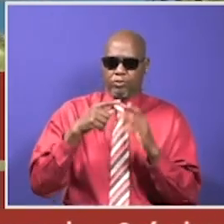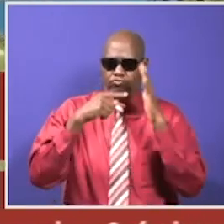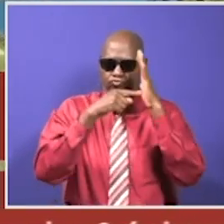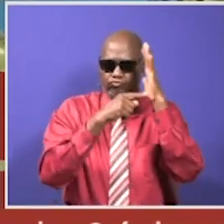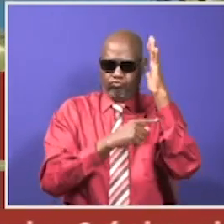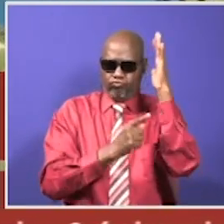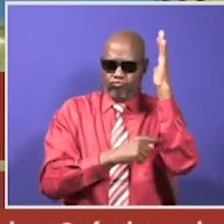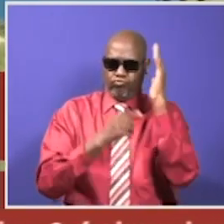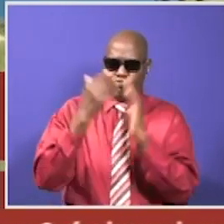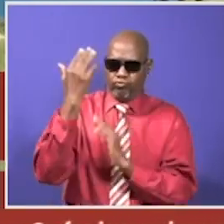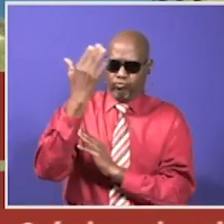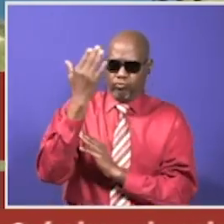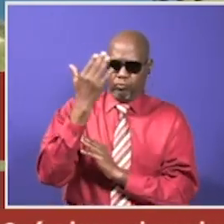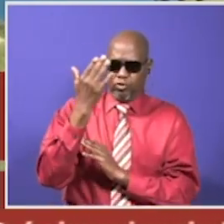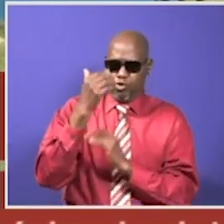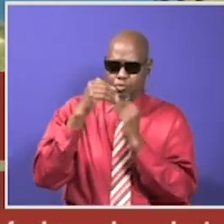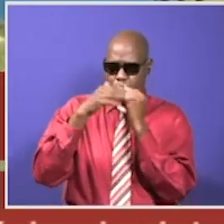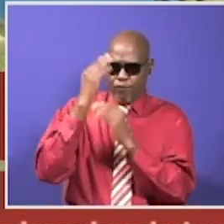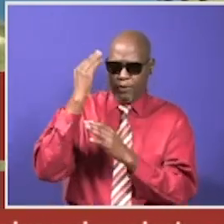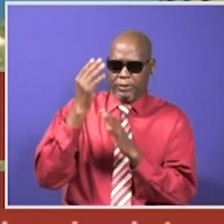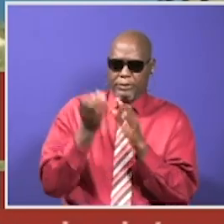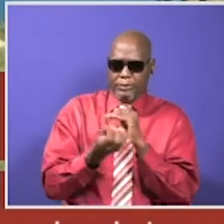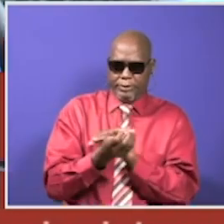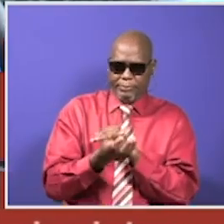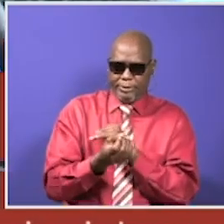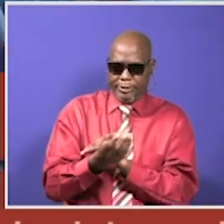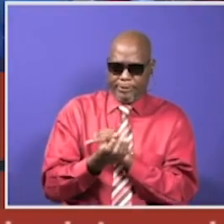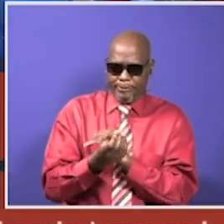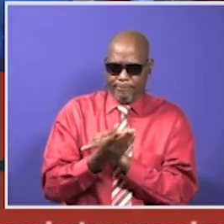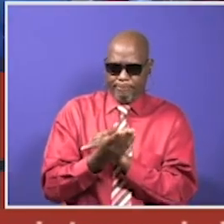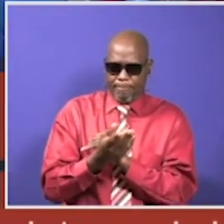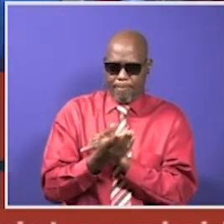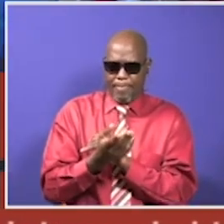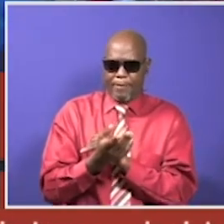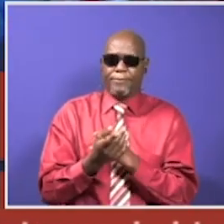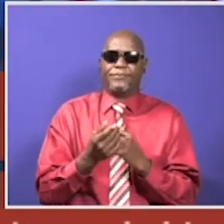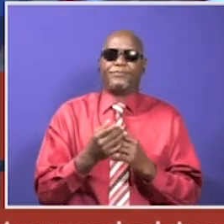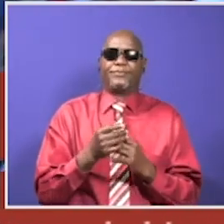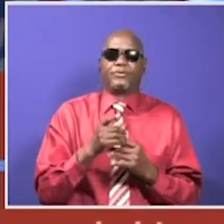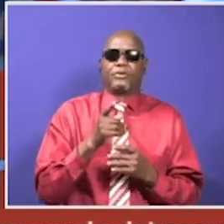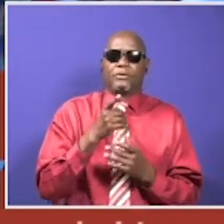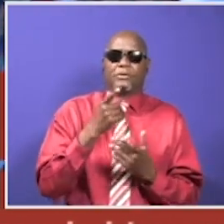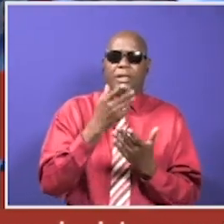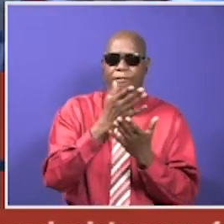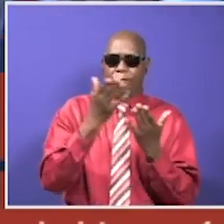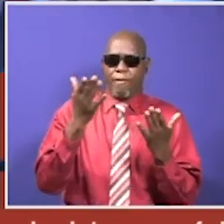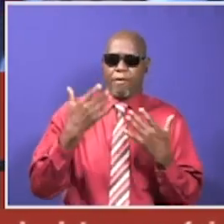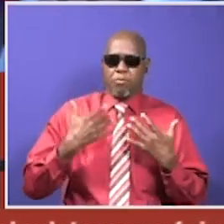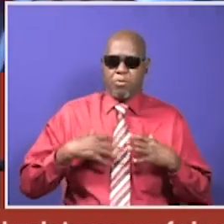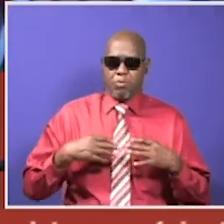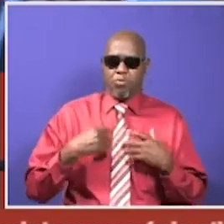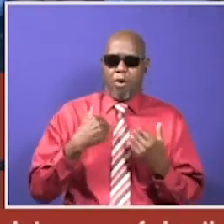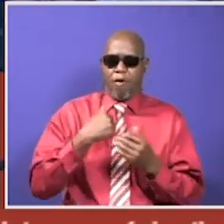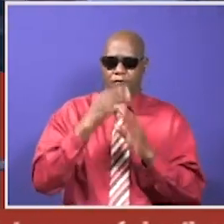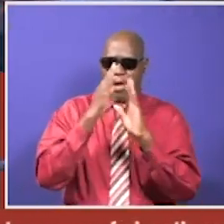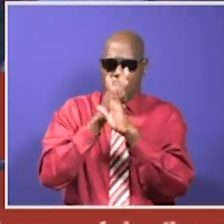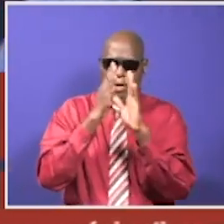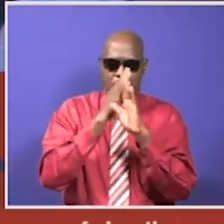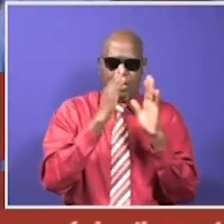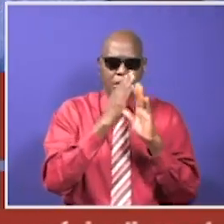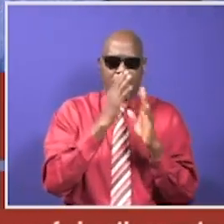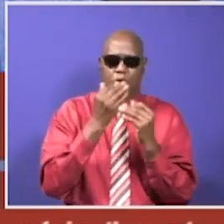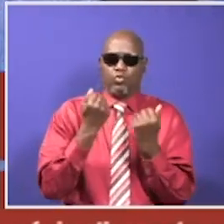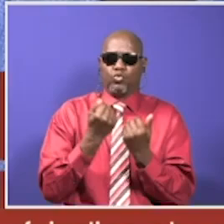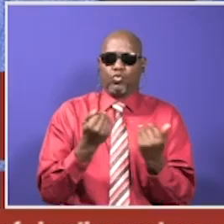Profesa Ojiambo alielezea kutamaushwa kuwa katika enzi hii baadhi ya watu bado wanaoficha nyumbani watoto